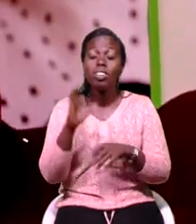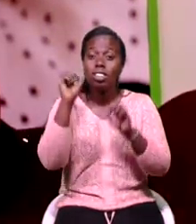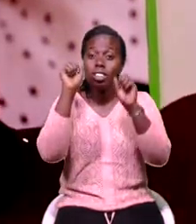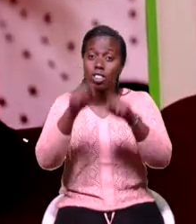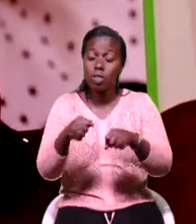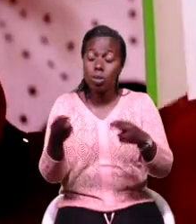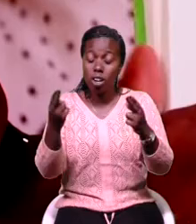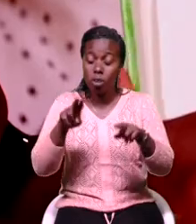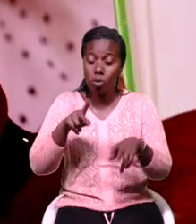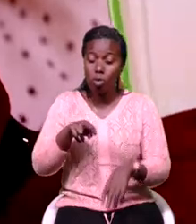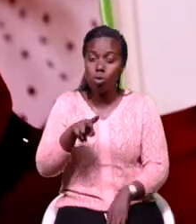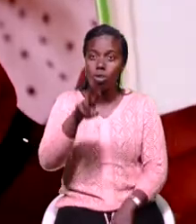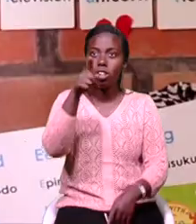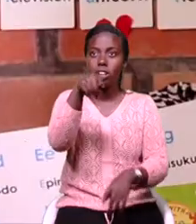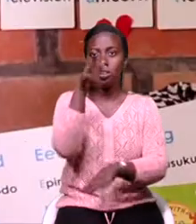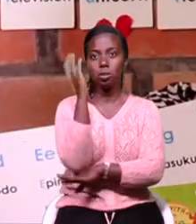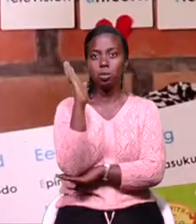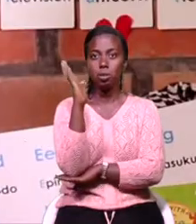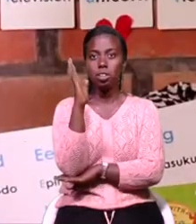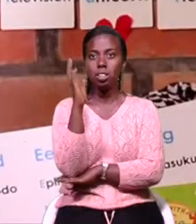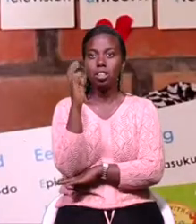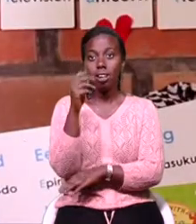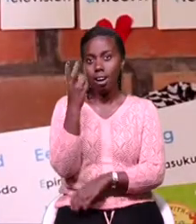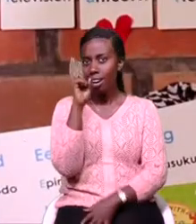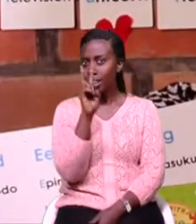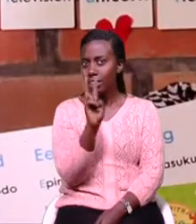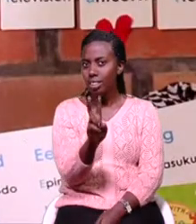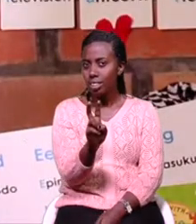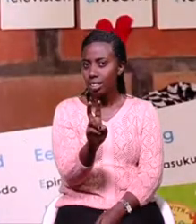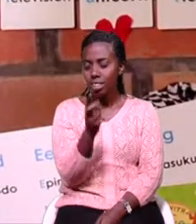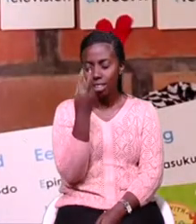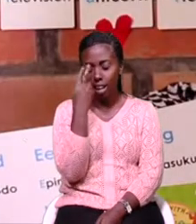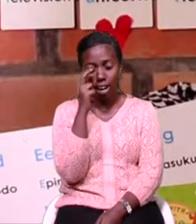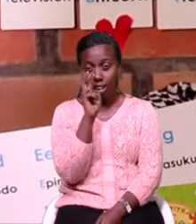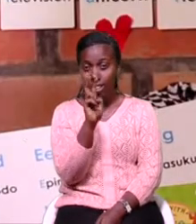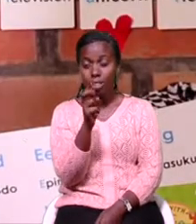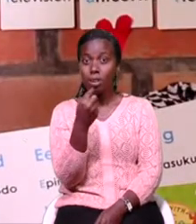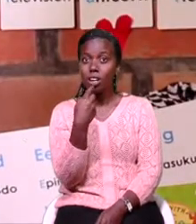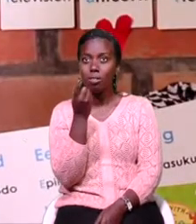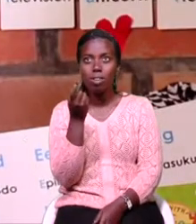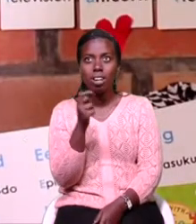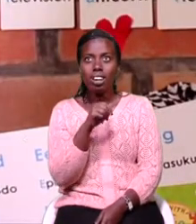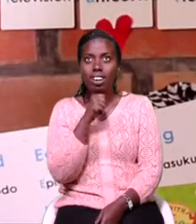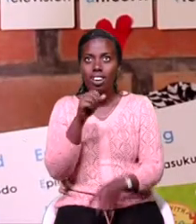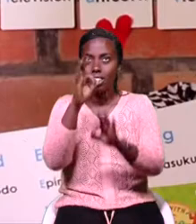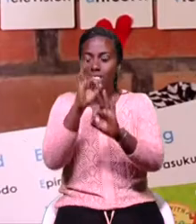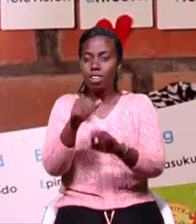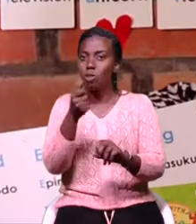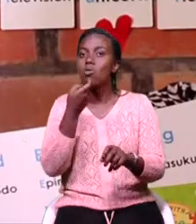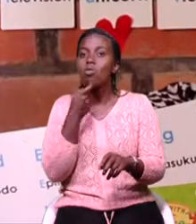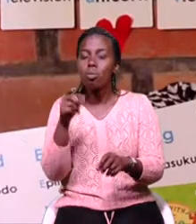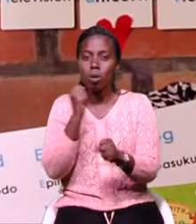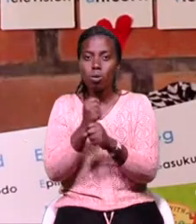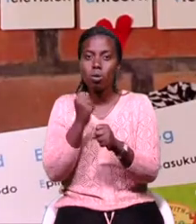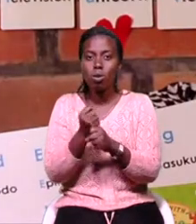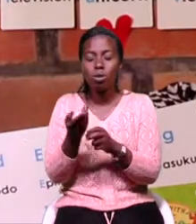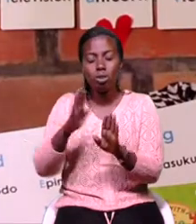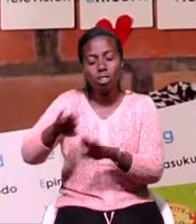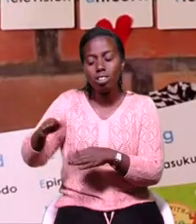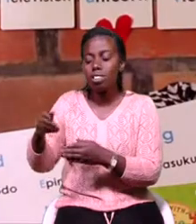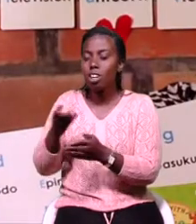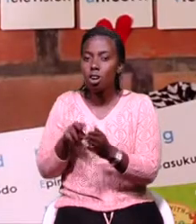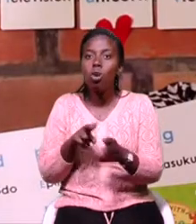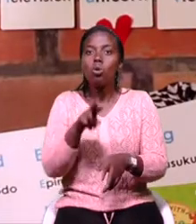Yashoboraga kandi kurira icyo giti. Akakitegereza, akakireba, akavuga ngo nta kindi ngomba gukora uretse kurira iki